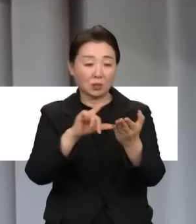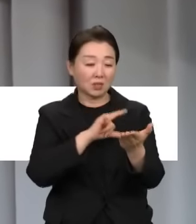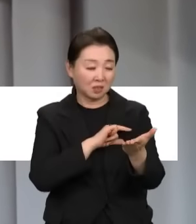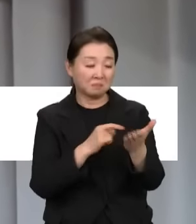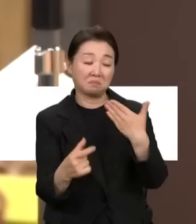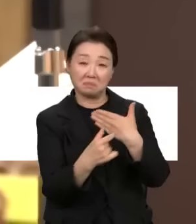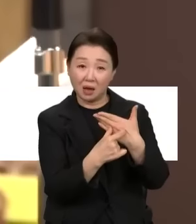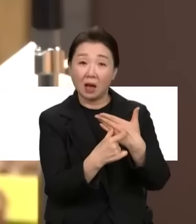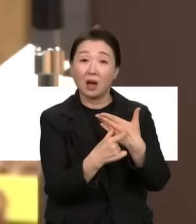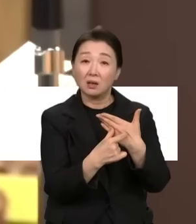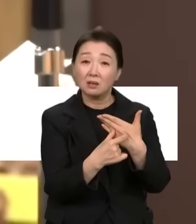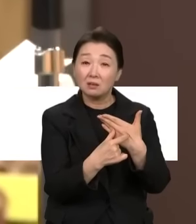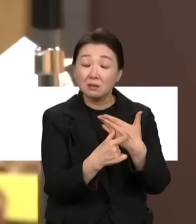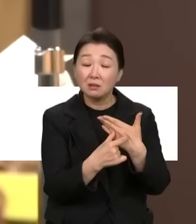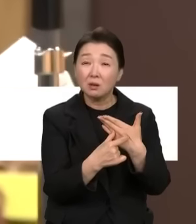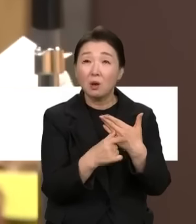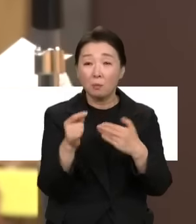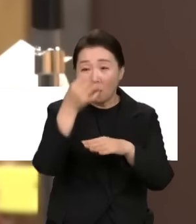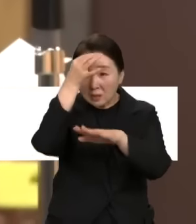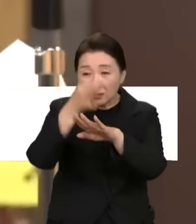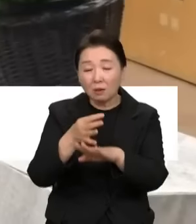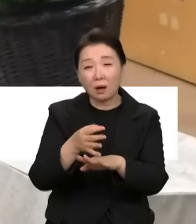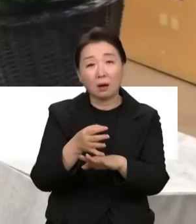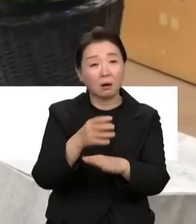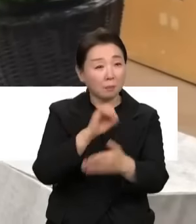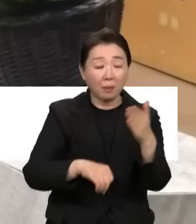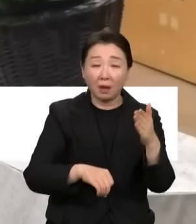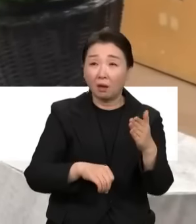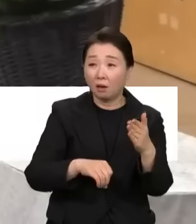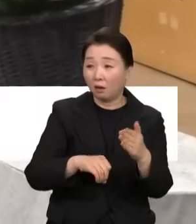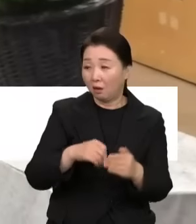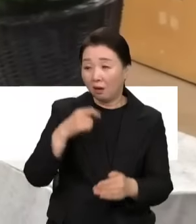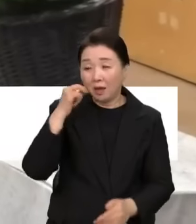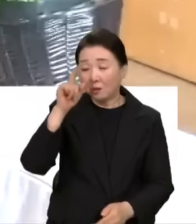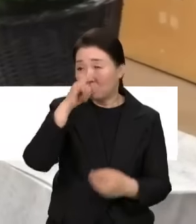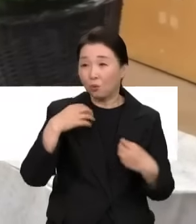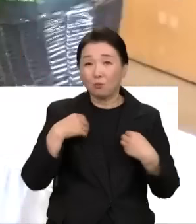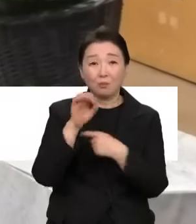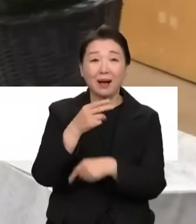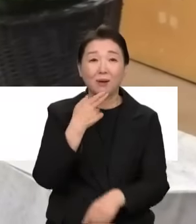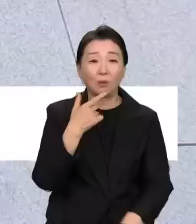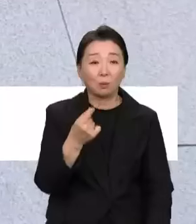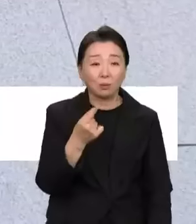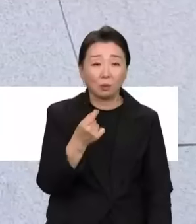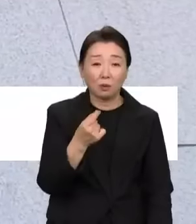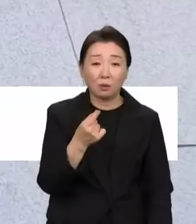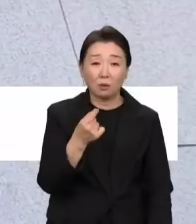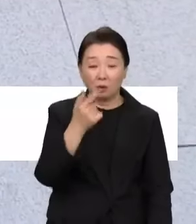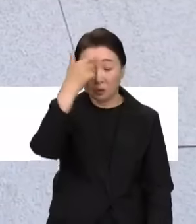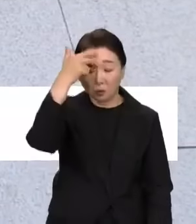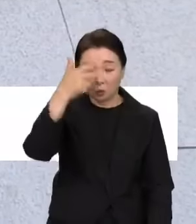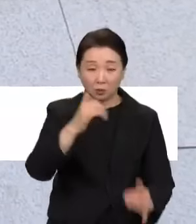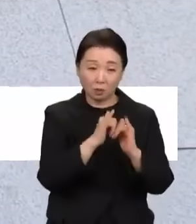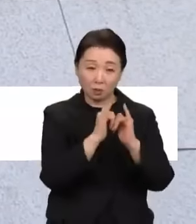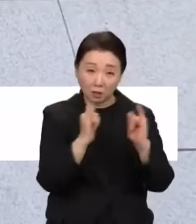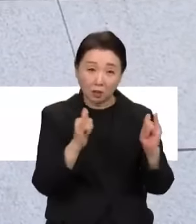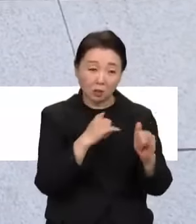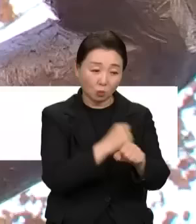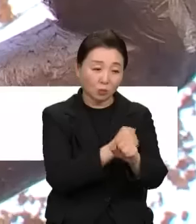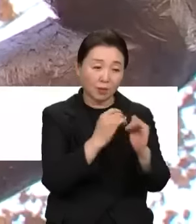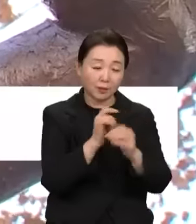대해선 일본 정부나 언론 모두 입을 닫았습니다. 조선인 노동자에 대한 묵념을 식순에 넣어달라는